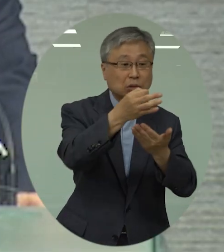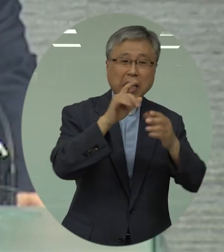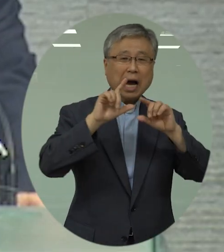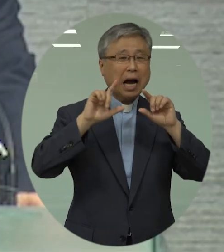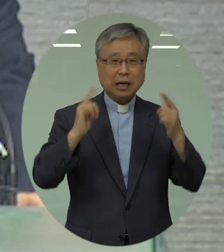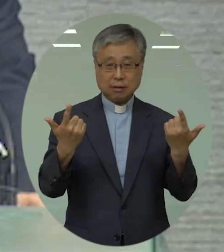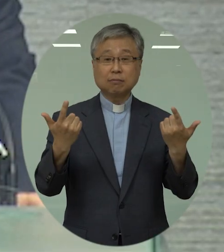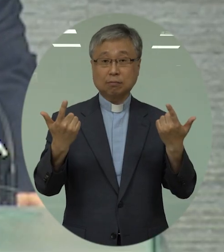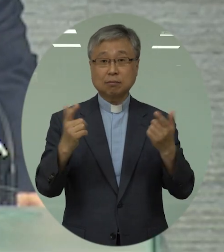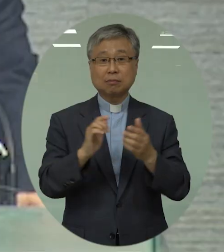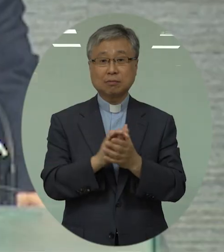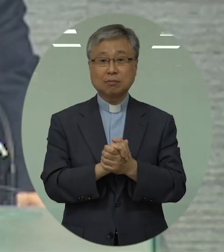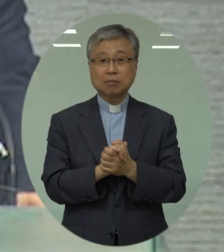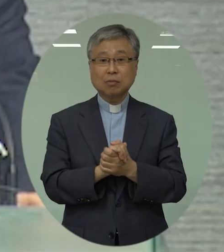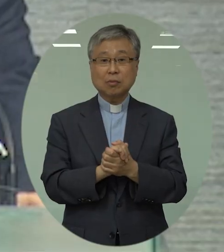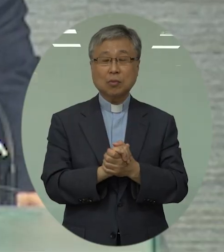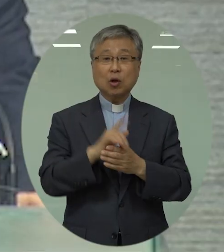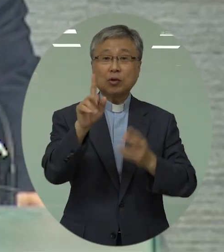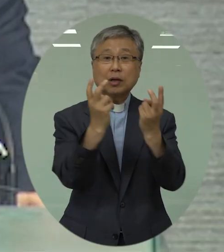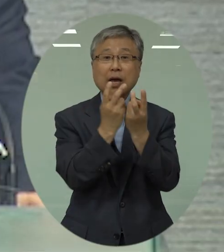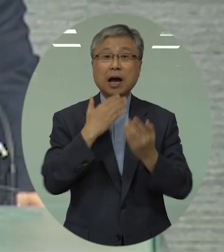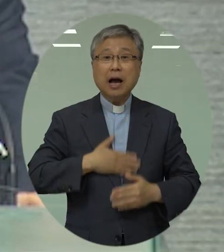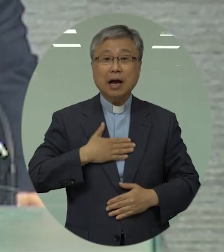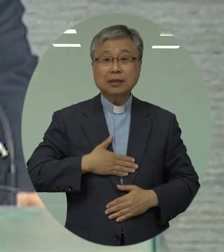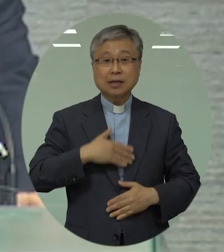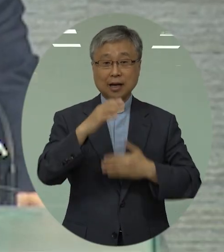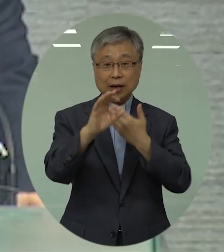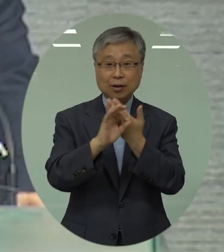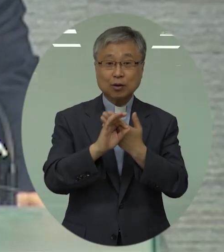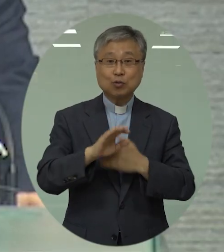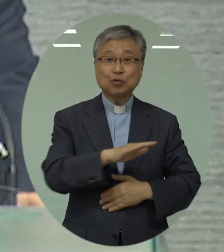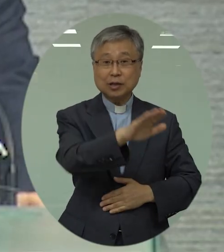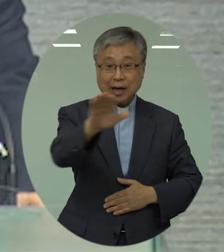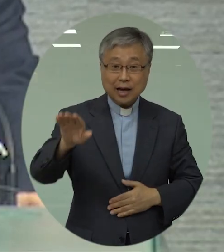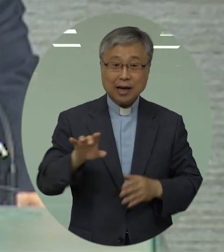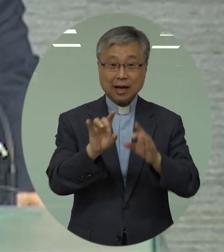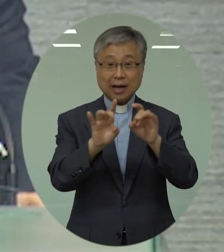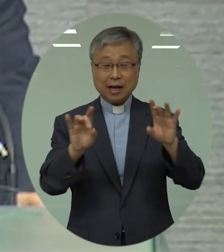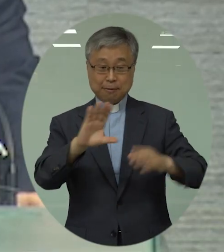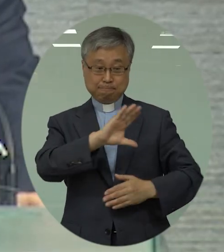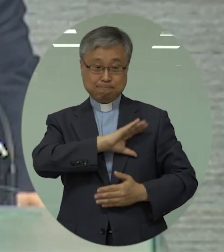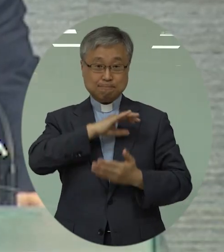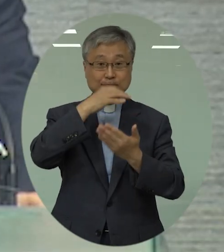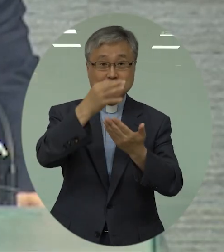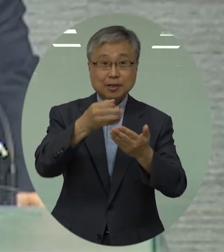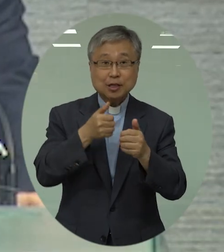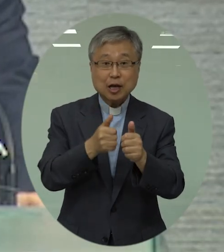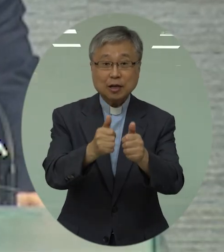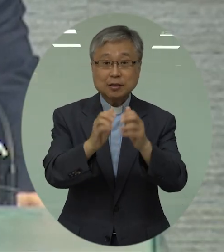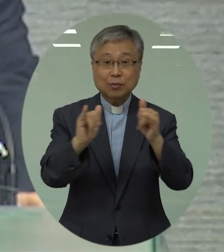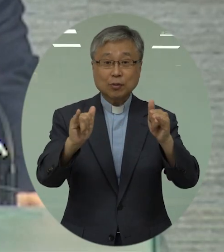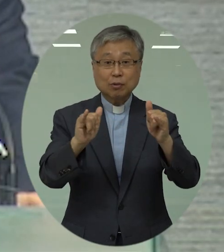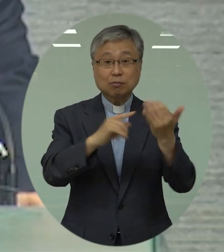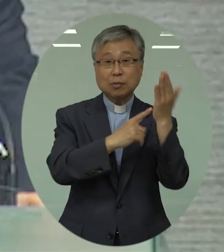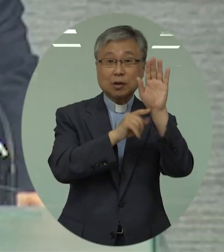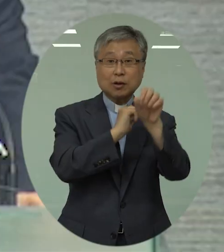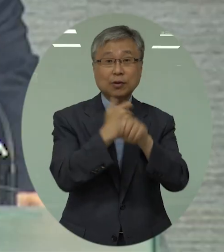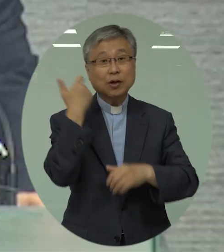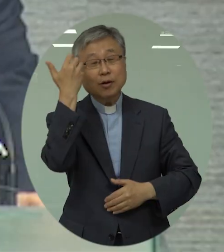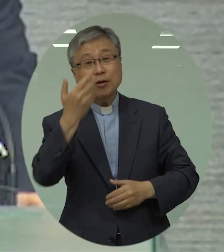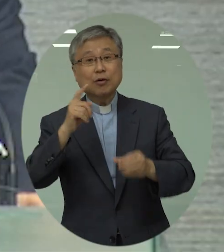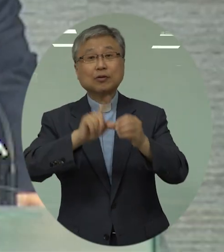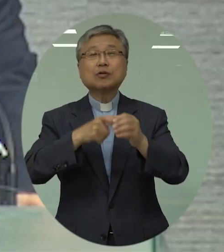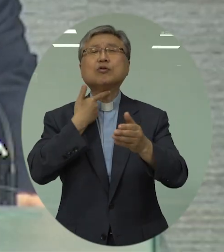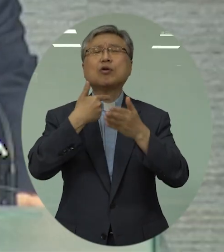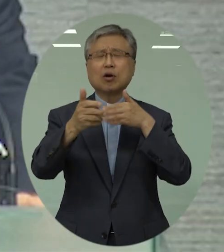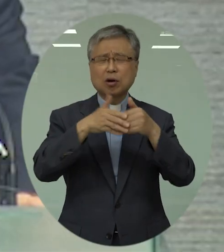아니라는 것입니다. 어떻게 하느냐 하면 우리가 각 그 호칭에 따른 사람들을 묘사할 때 보면 영적